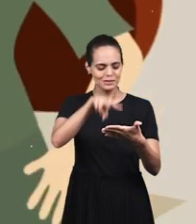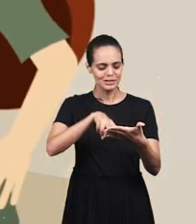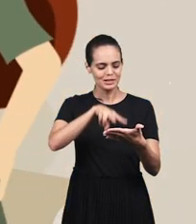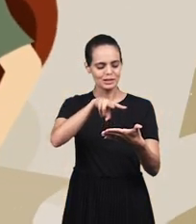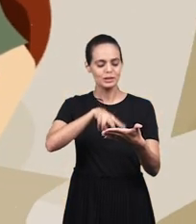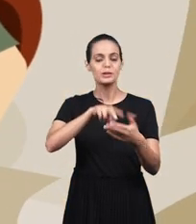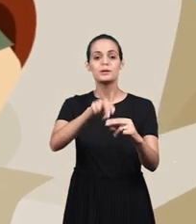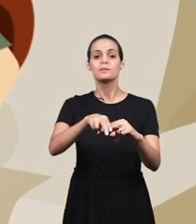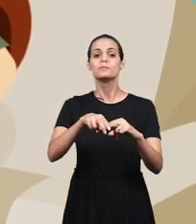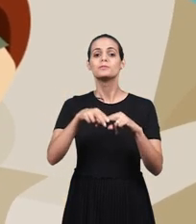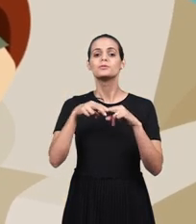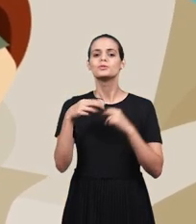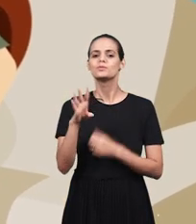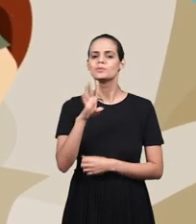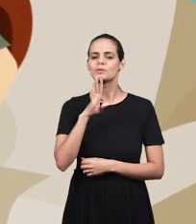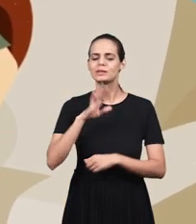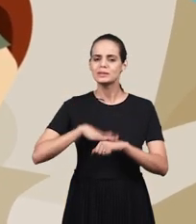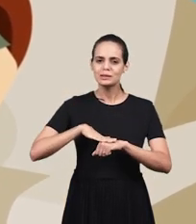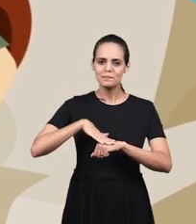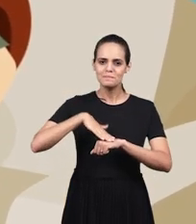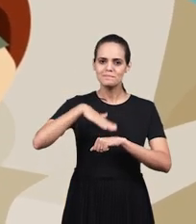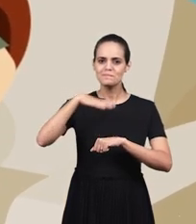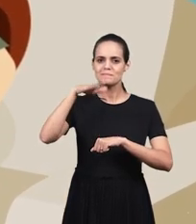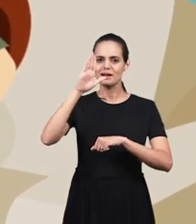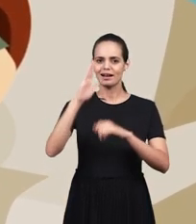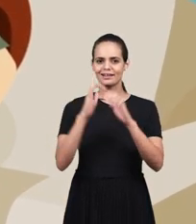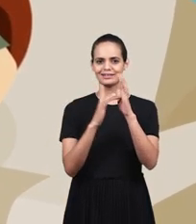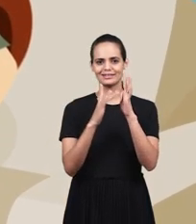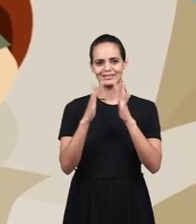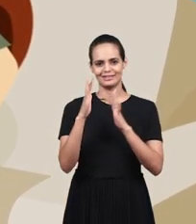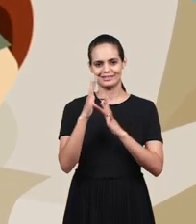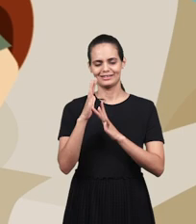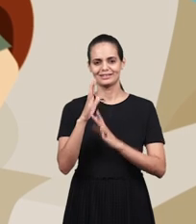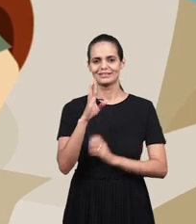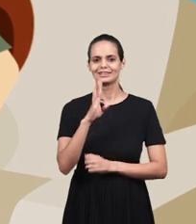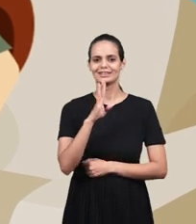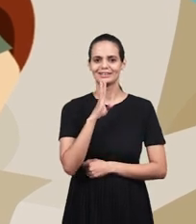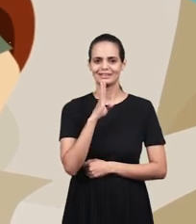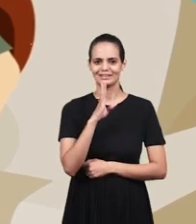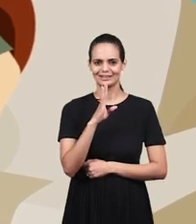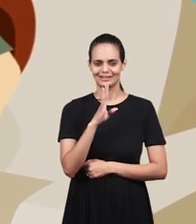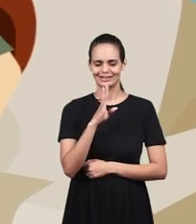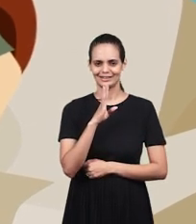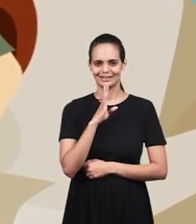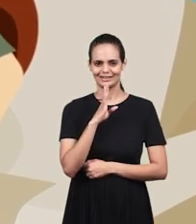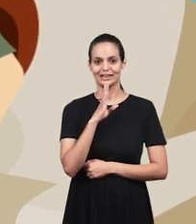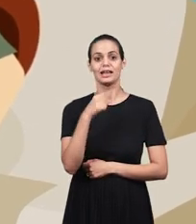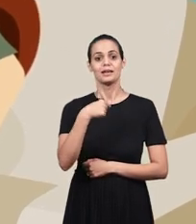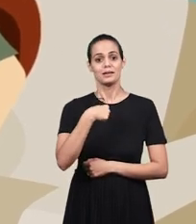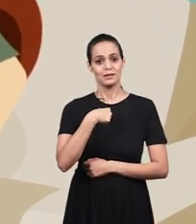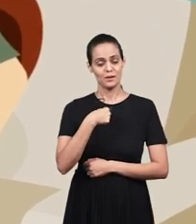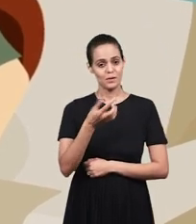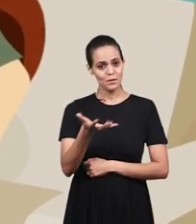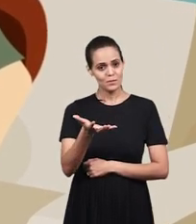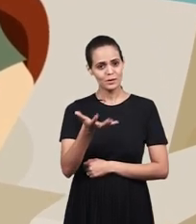sempre ler para mais de Jesus conhecer.